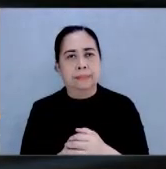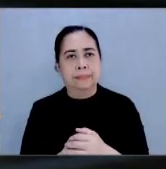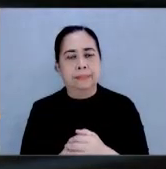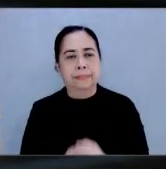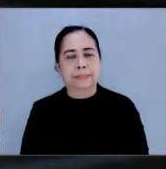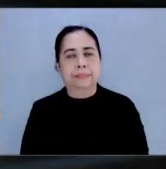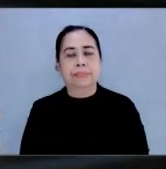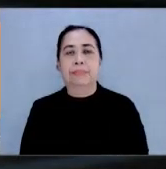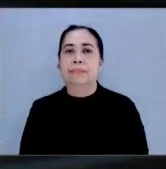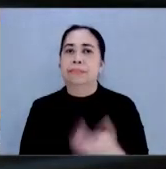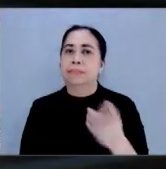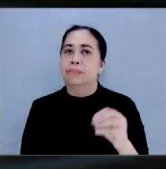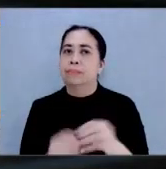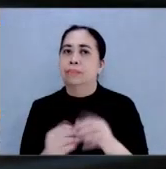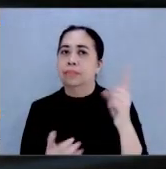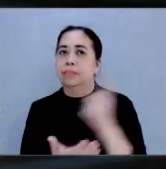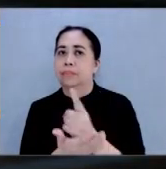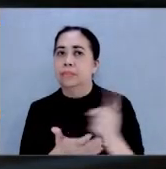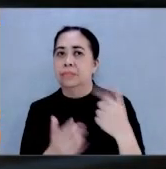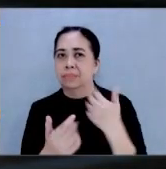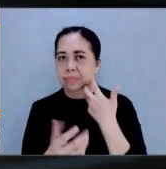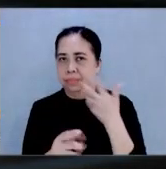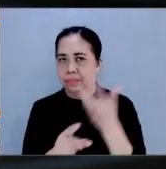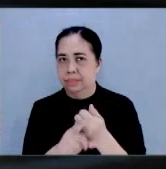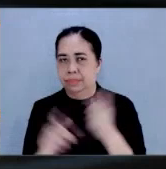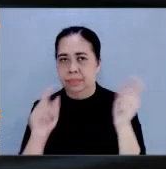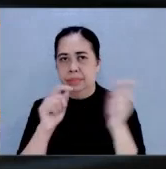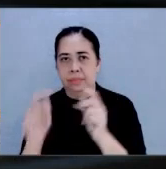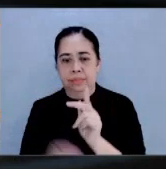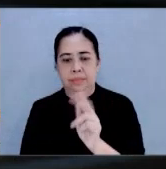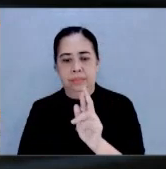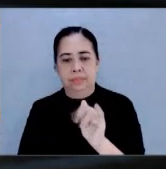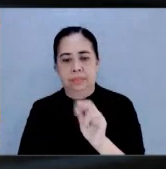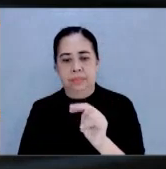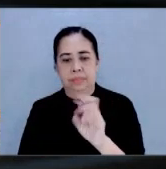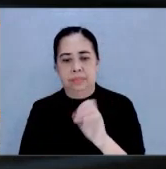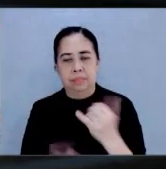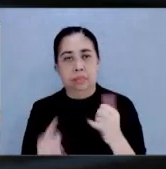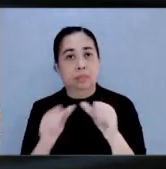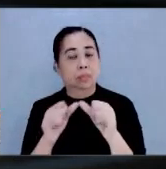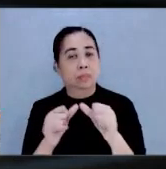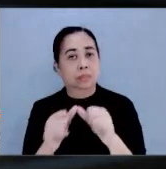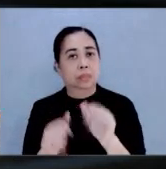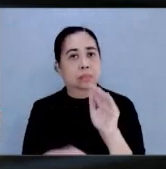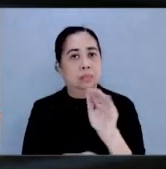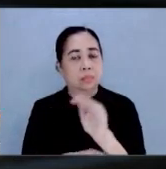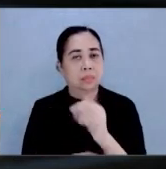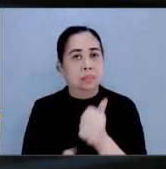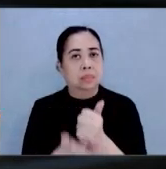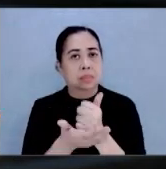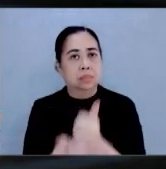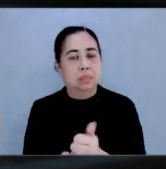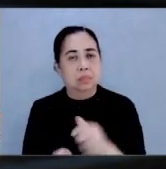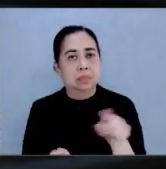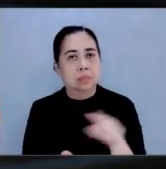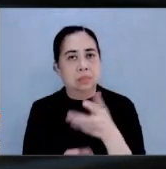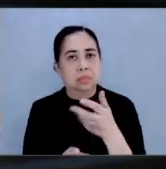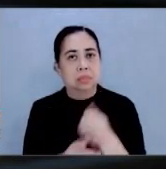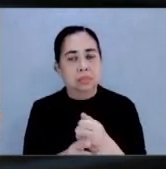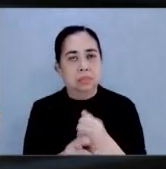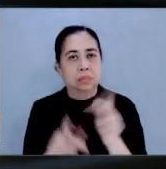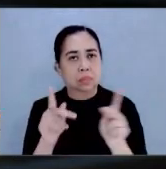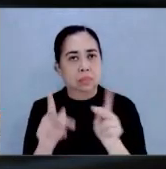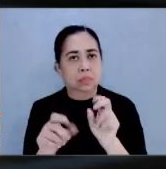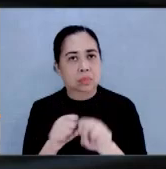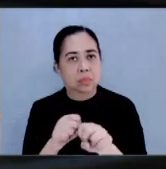Jiggy, mahigit 1 linggo mula nang manalasa ang Bagyong Christine dito sa Bicol Region, patuloy pa rin nananawagan ng tulong ang mga apektadong residente. Kaya naman